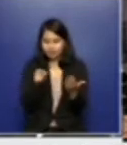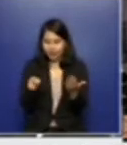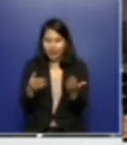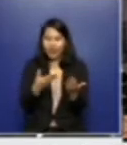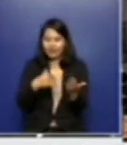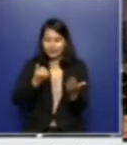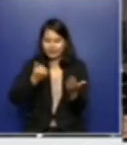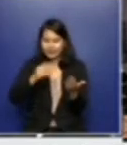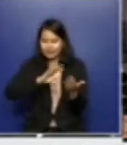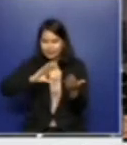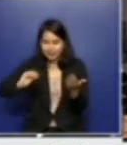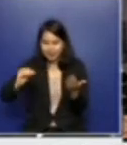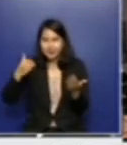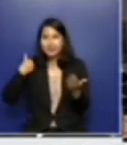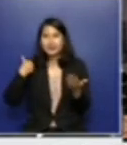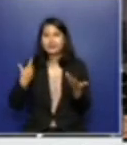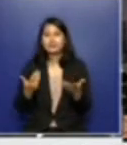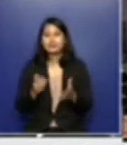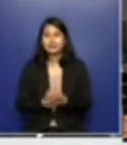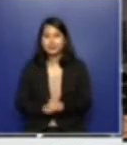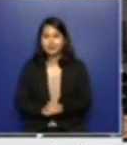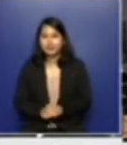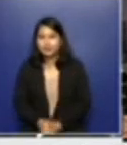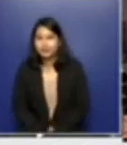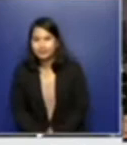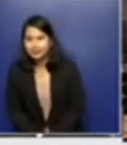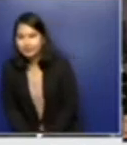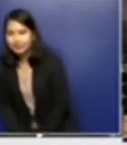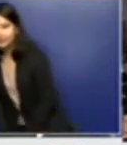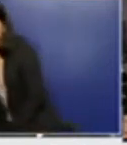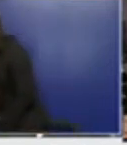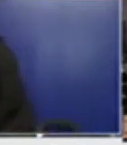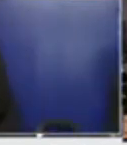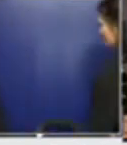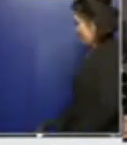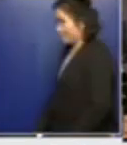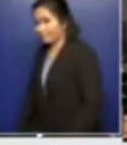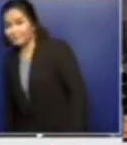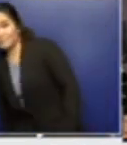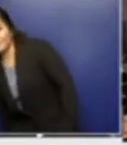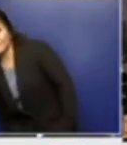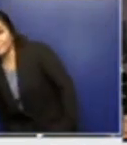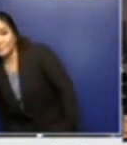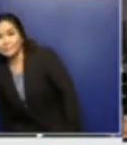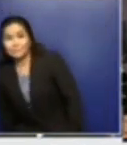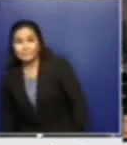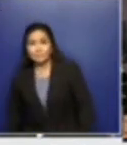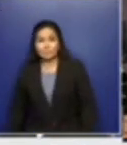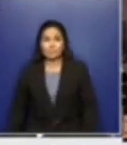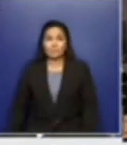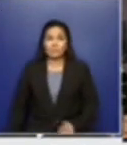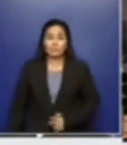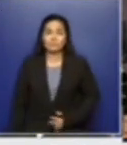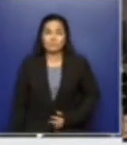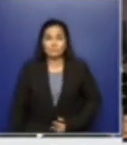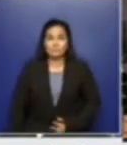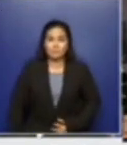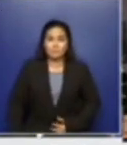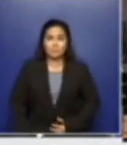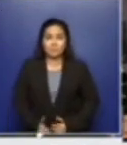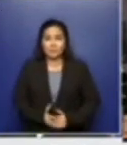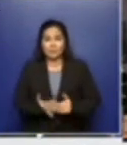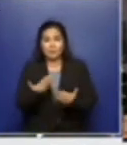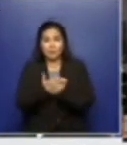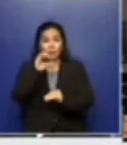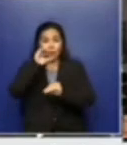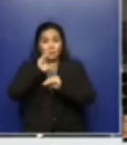บประมาณอื่นๆอีกหลายแห่งรวมถึงงบก่อสร้างอาคารที่พักของข้าราชการกระทรวงกลาโหมค่ะซึ่งถาม